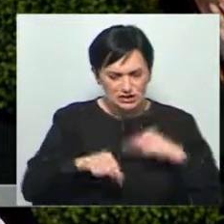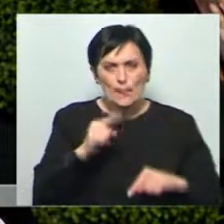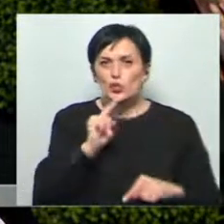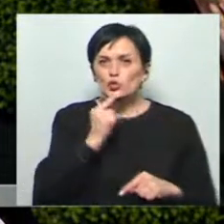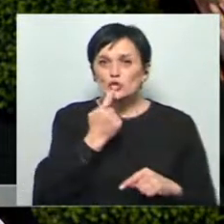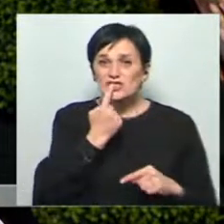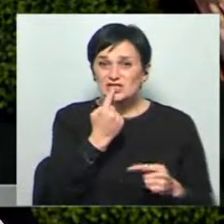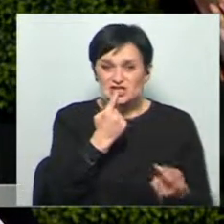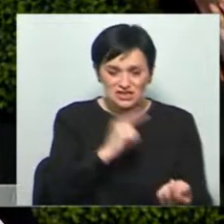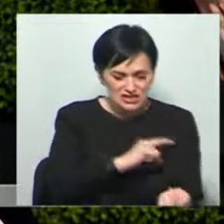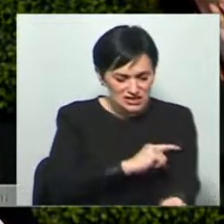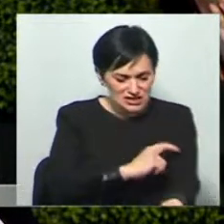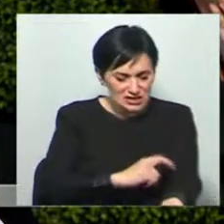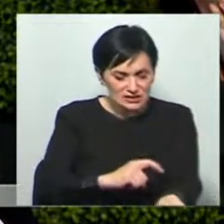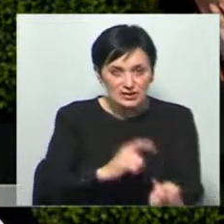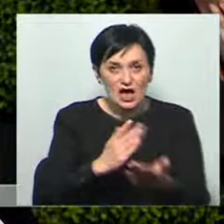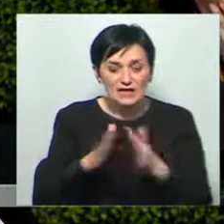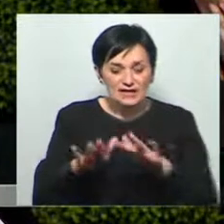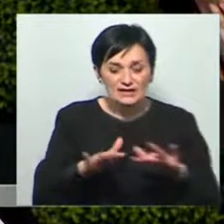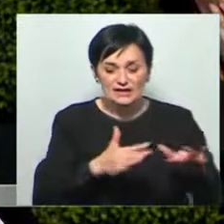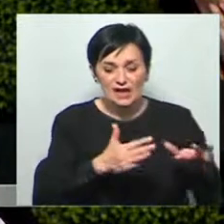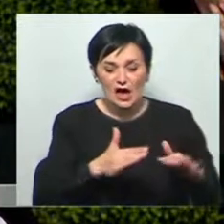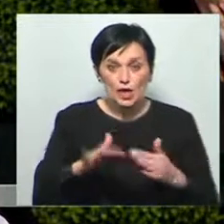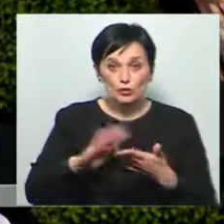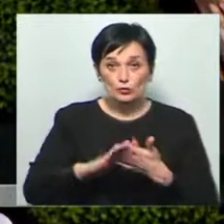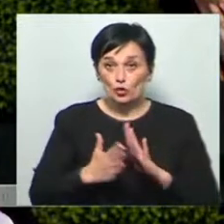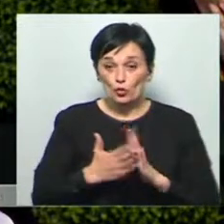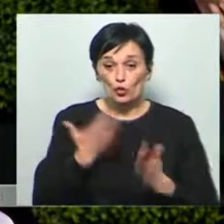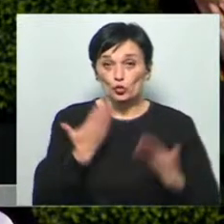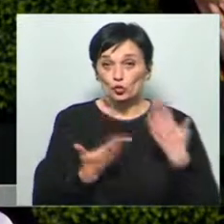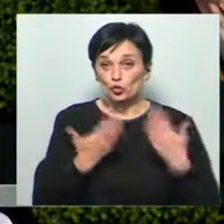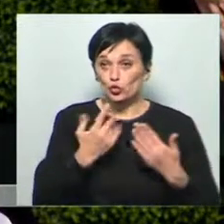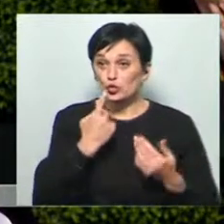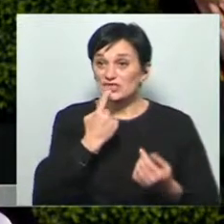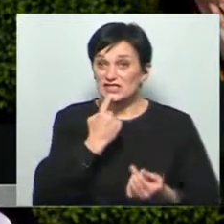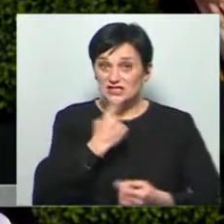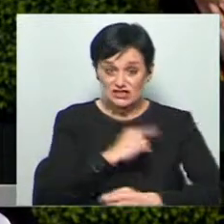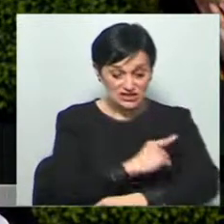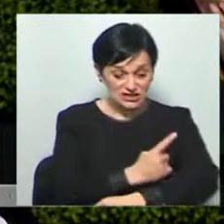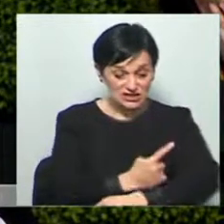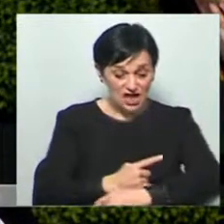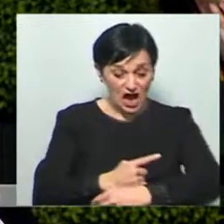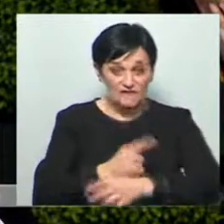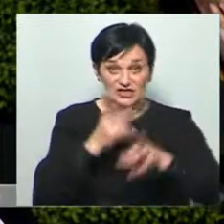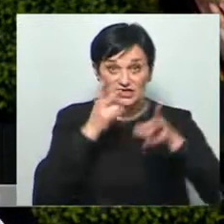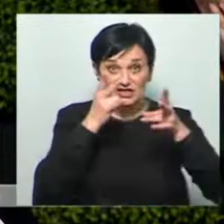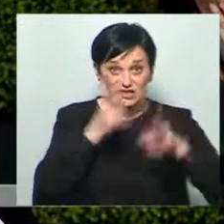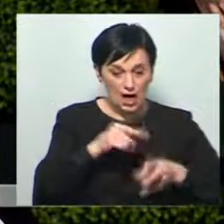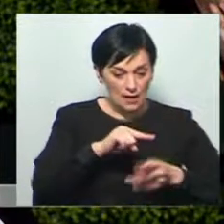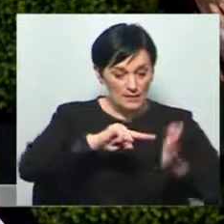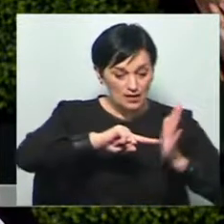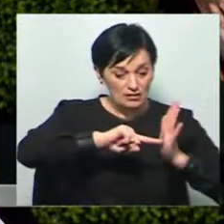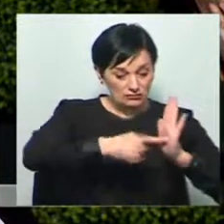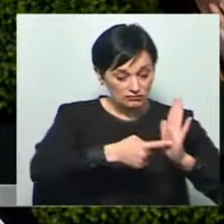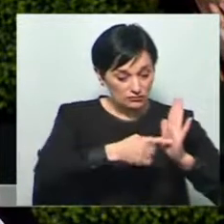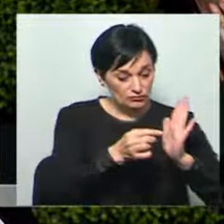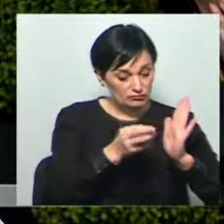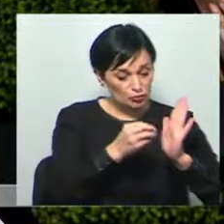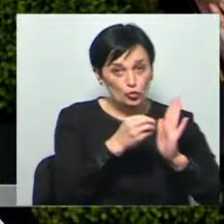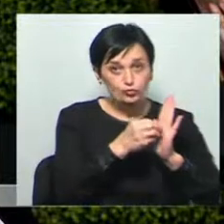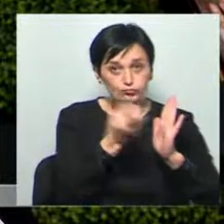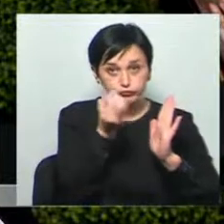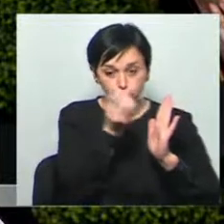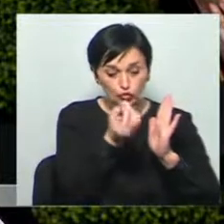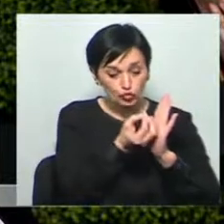სიზარღში სისხლი იყოს თხიერ მდგომარეობაში. იმ შემთხვევაში, როცა სიზარღვი დაზიანდება, იქ ლოკალურად გაჩნდეს თრომბი და